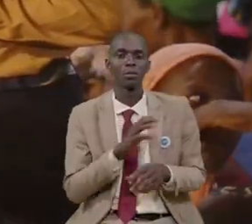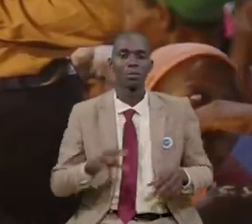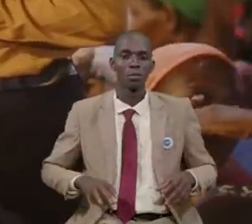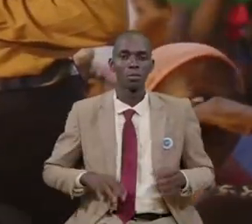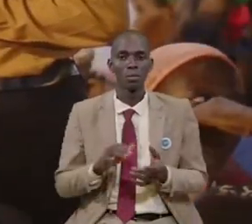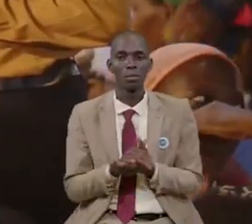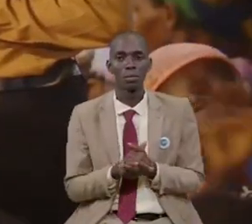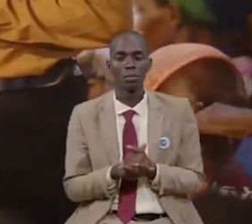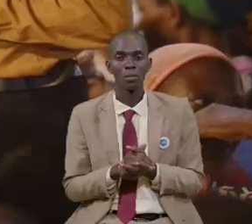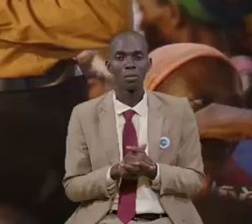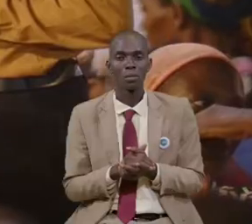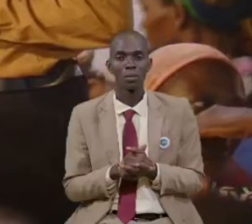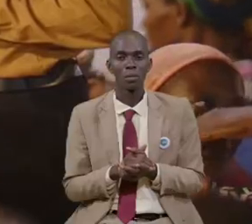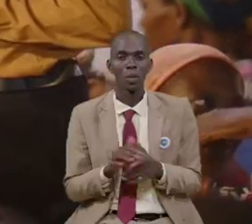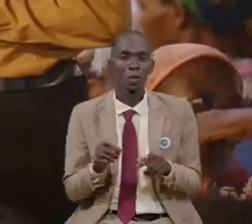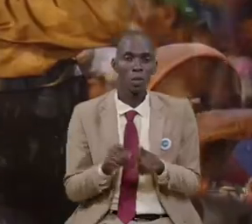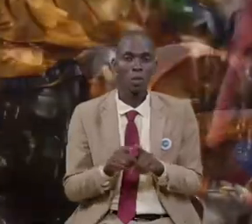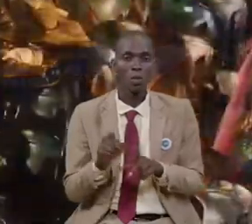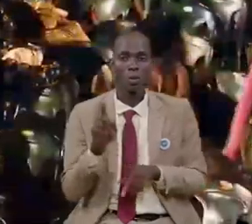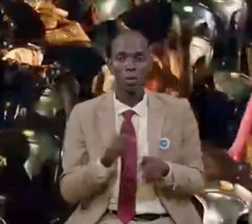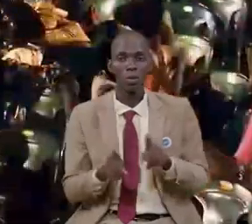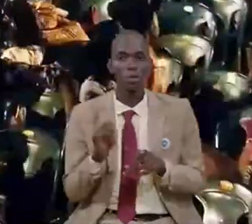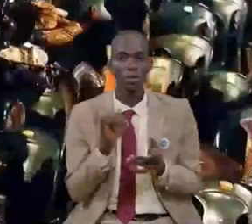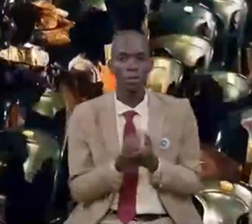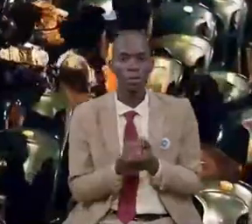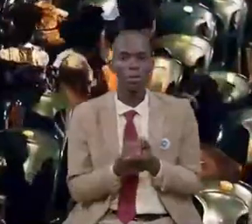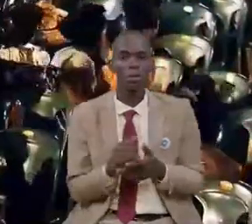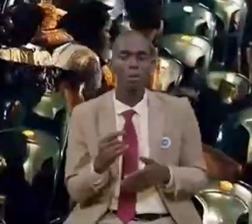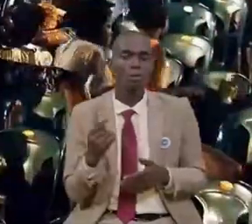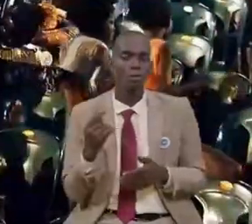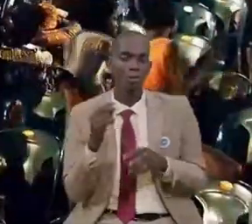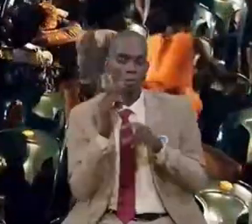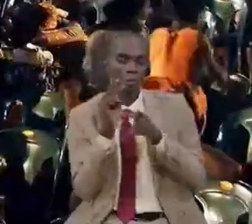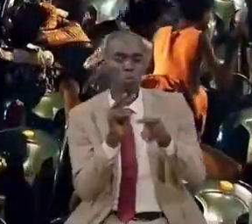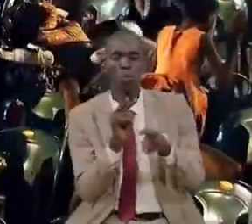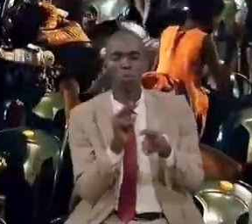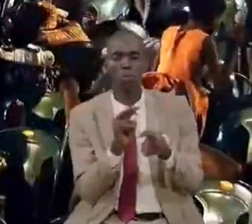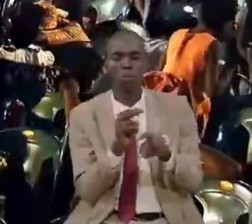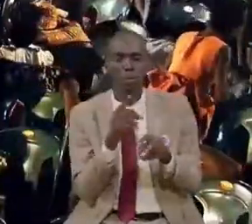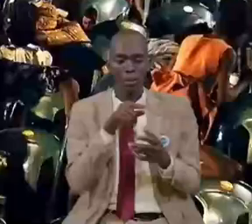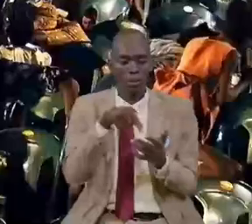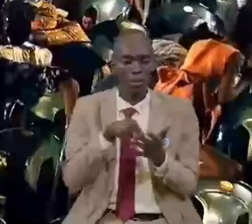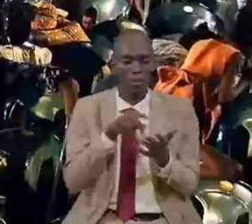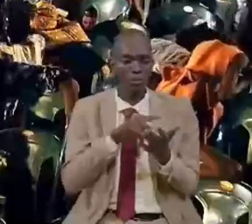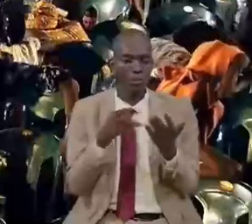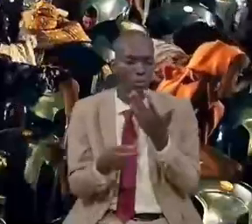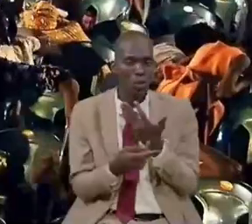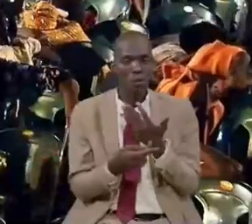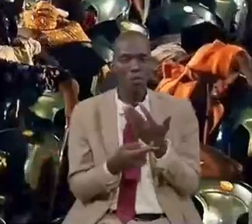guide pour vous aider plus. Pour ceux qui sont à la radio ou bien à